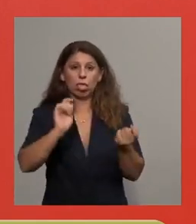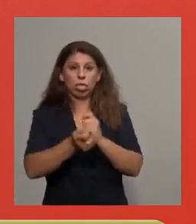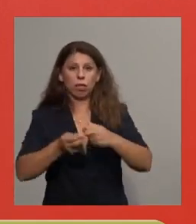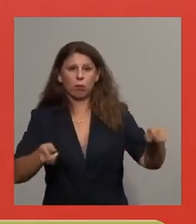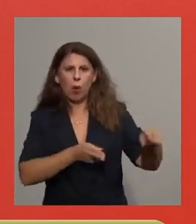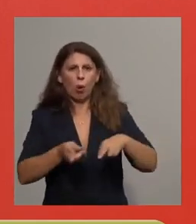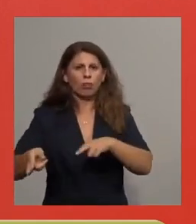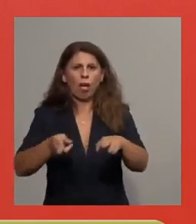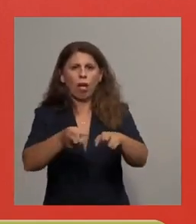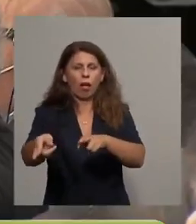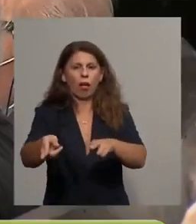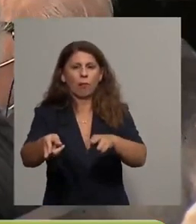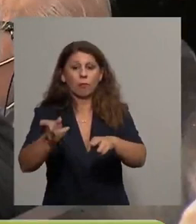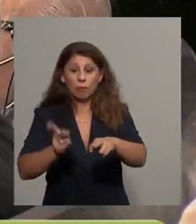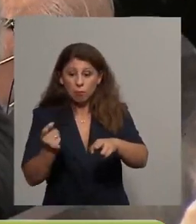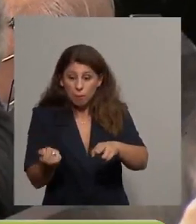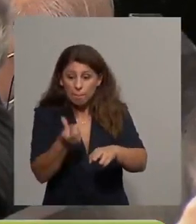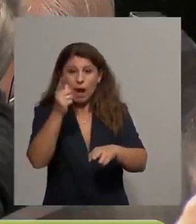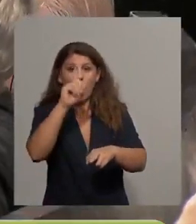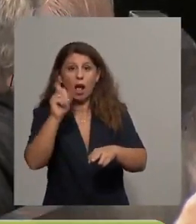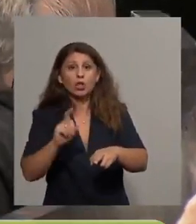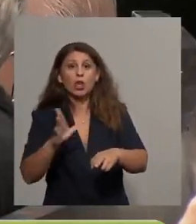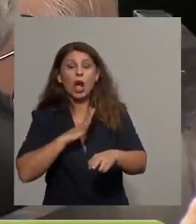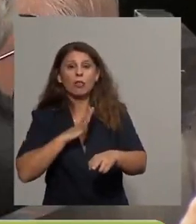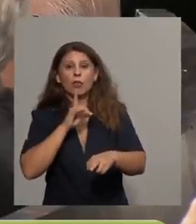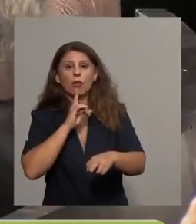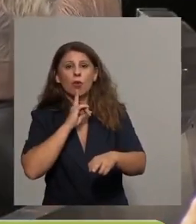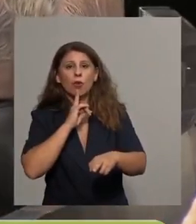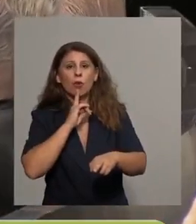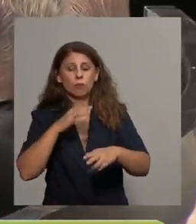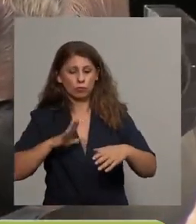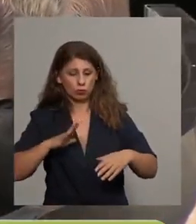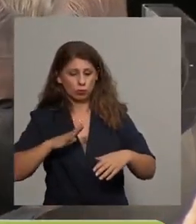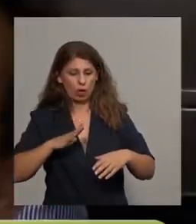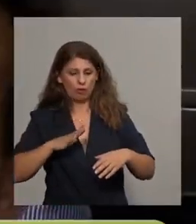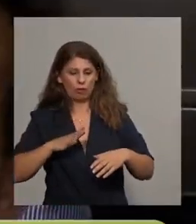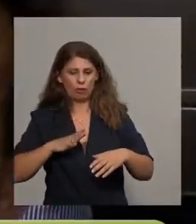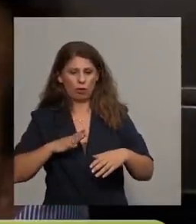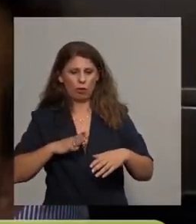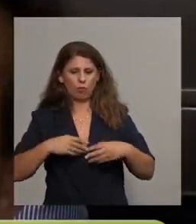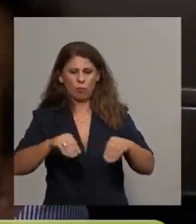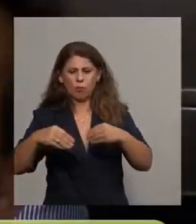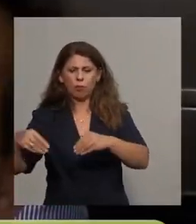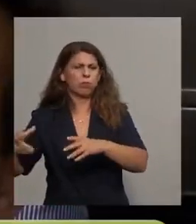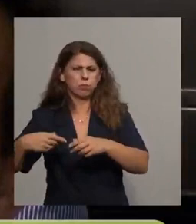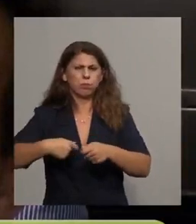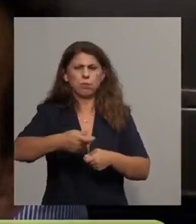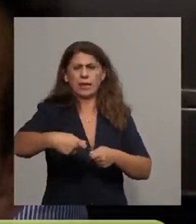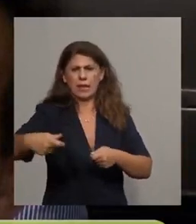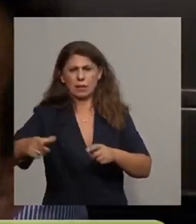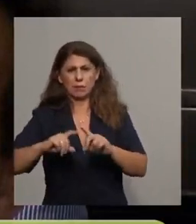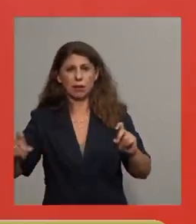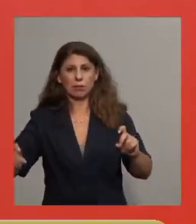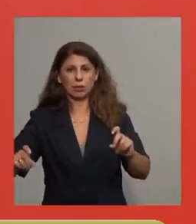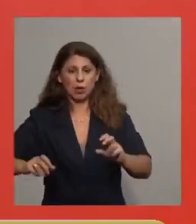μετατράπηκαν σε ποτάμια ενώ κινδύνευσαν ζωές, όπως του διανομέα που παρασύρθηκε από ορμητικά νερά σε